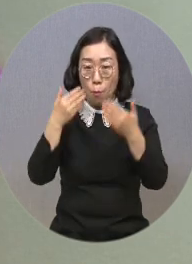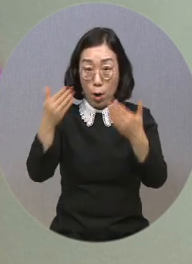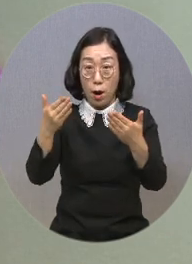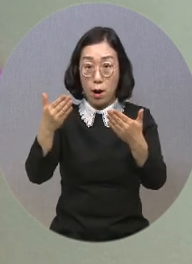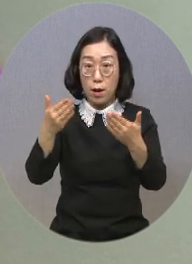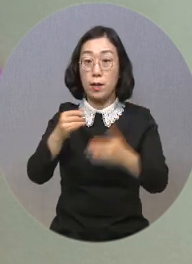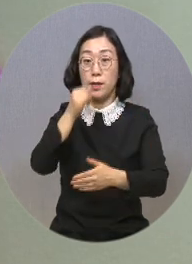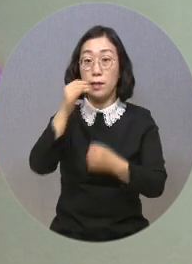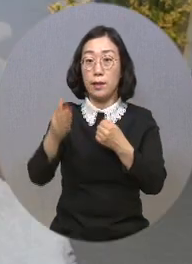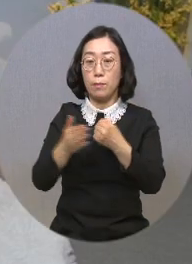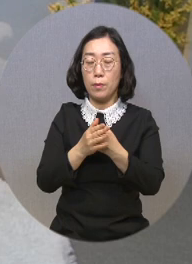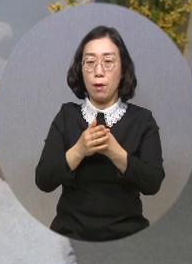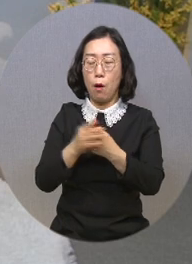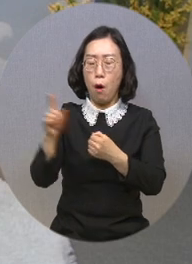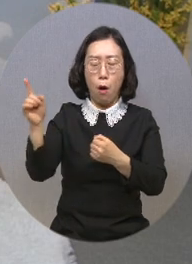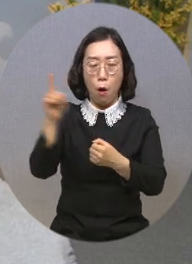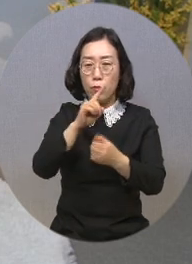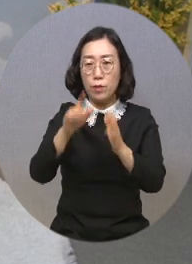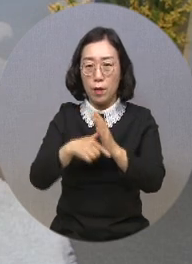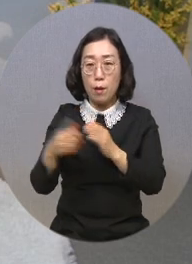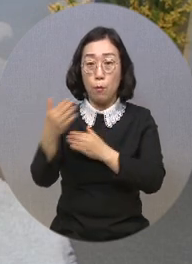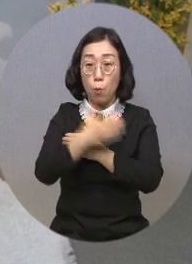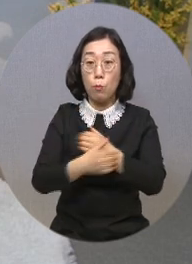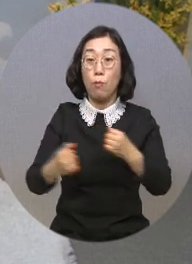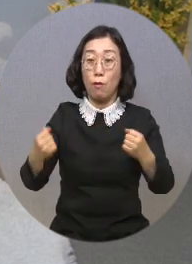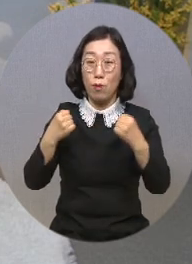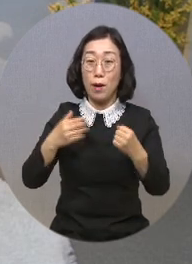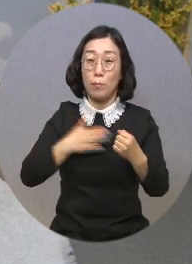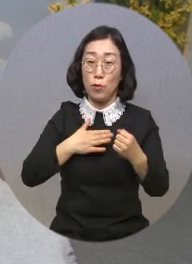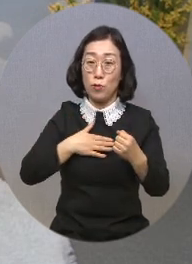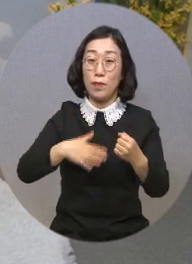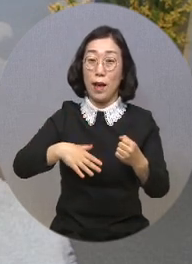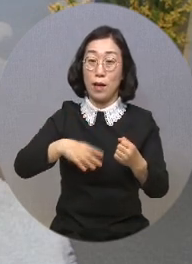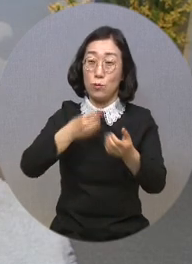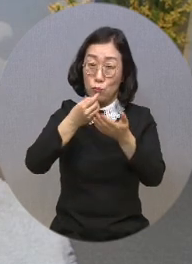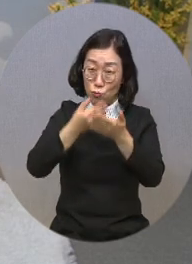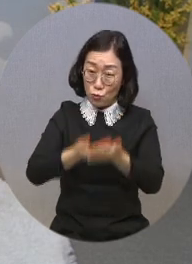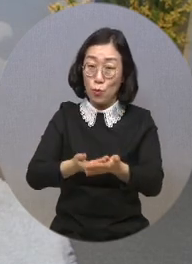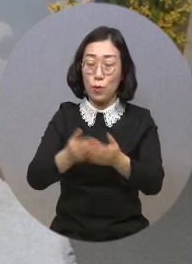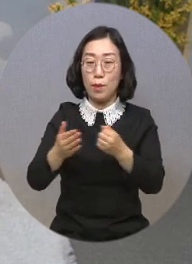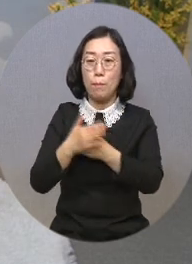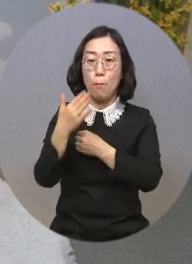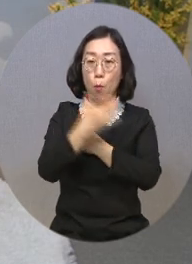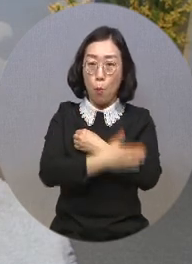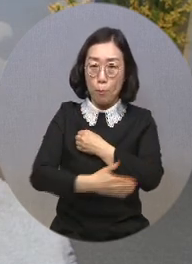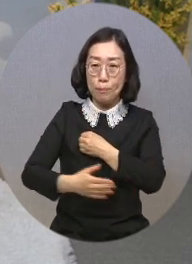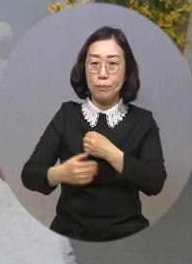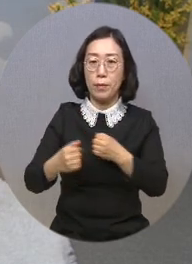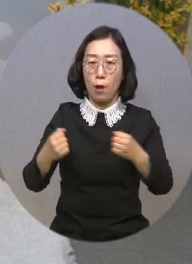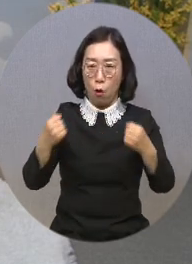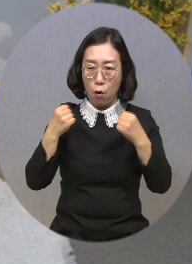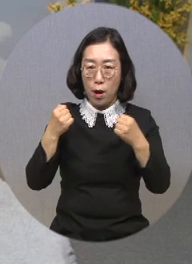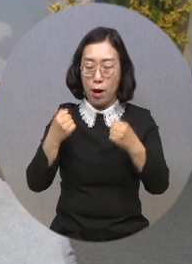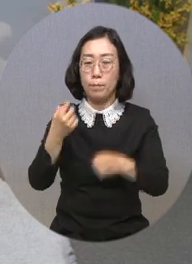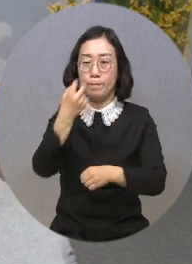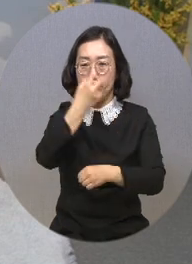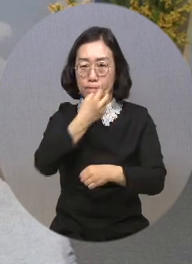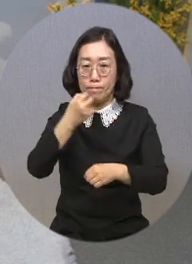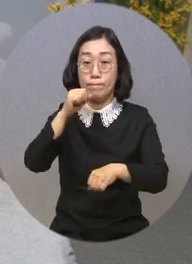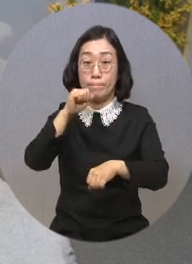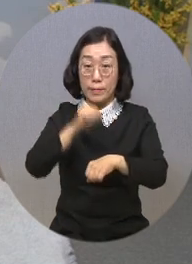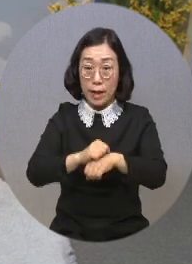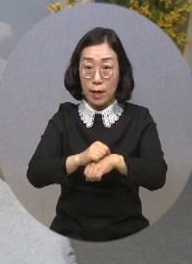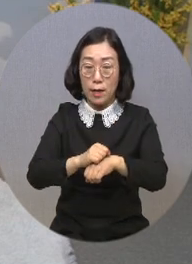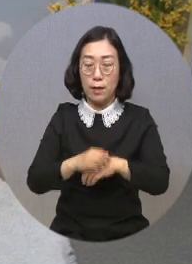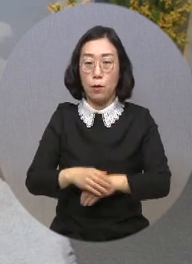때문에요. 언제든 제가 건강해야 또 도울 수 있지 않겠습니까? 그래서 내 신체에 일단은 최선을 다해야 되고요.